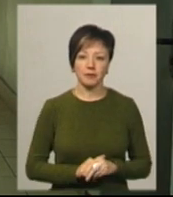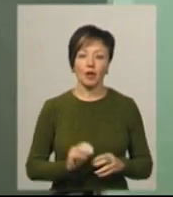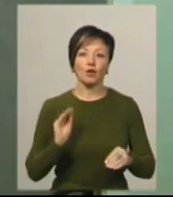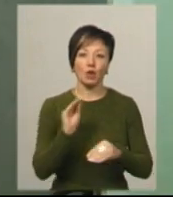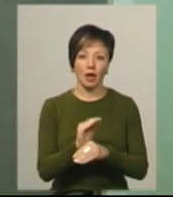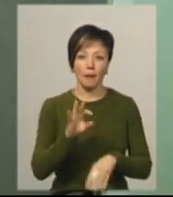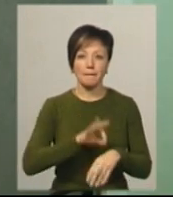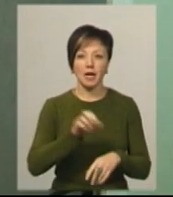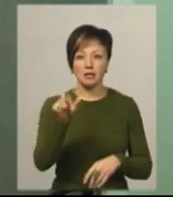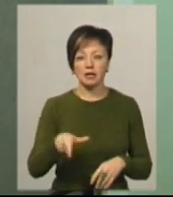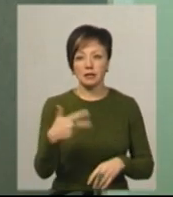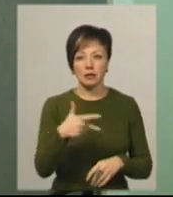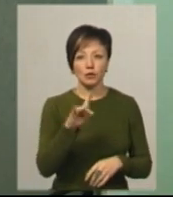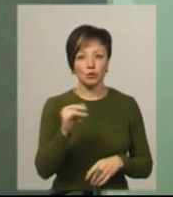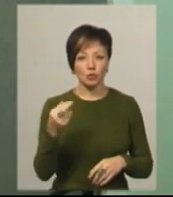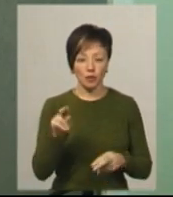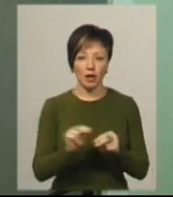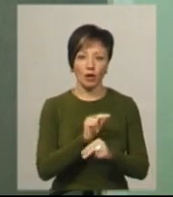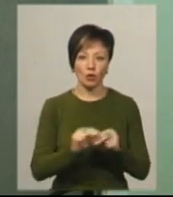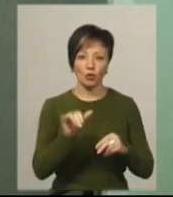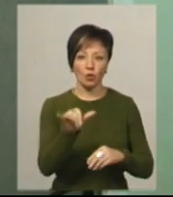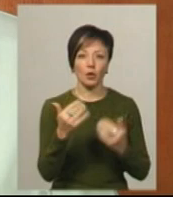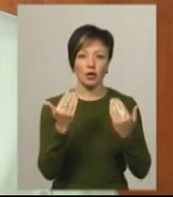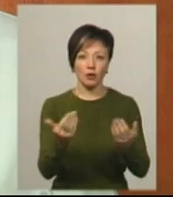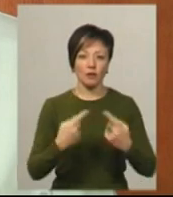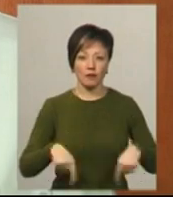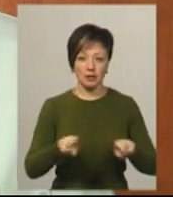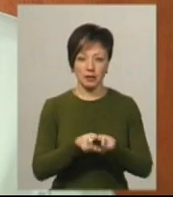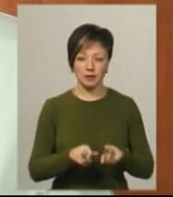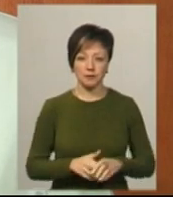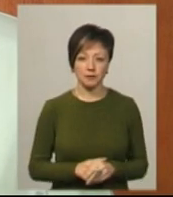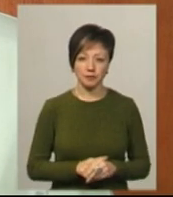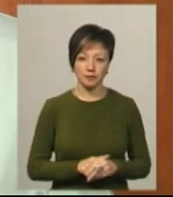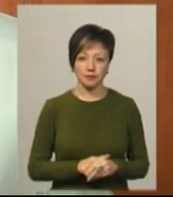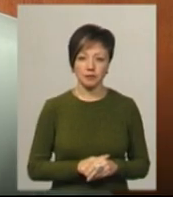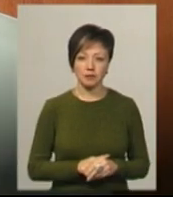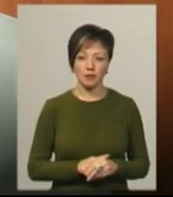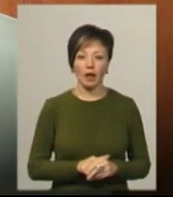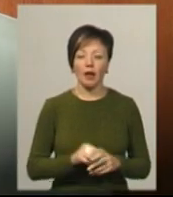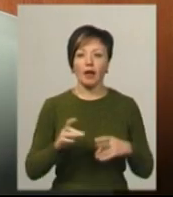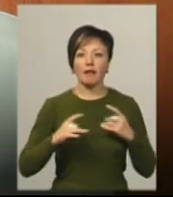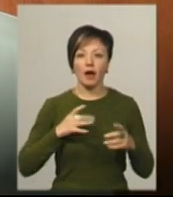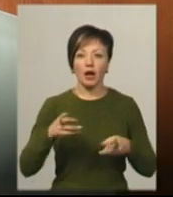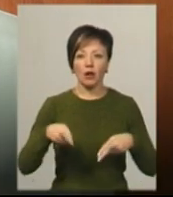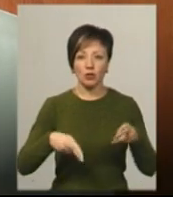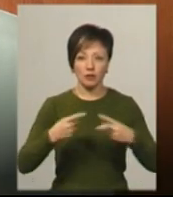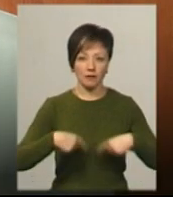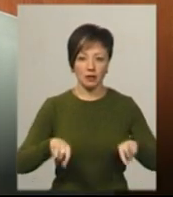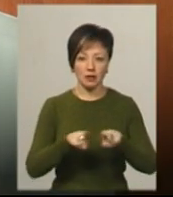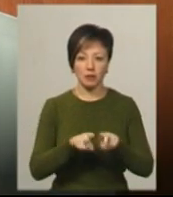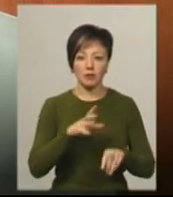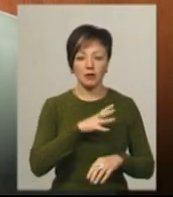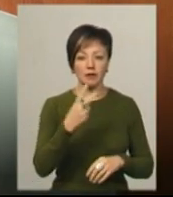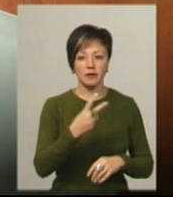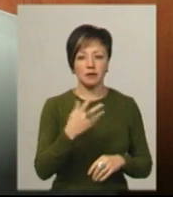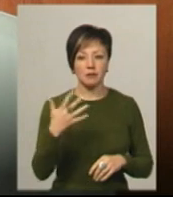додає, пацієнт з 30 грудня лікується у їхньому відділенні. Приведуть у нас з нейрохірургічного відділення, де він знаходився з